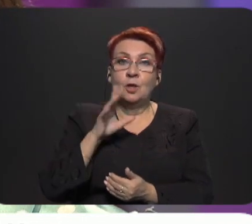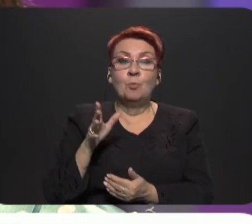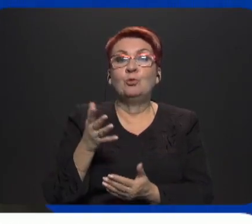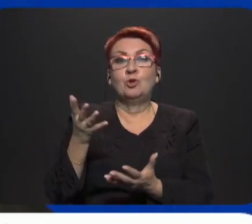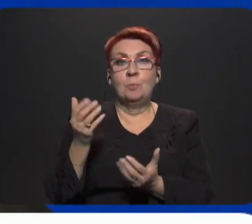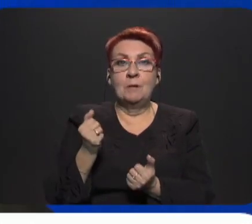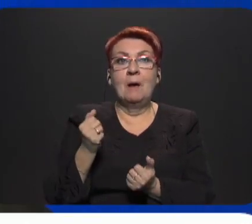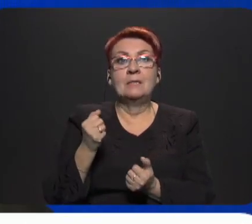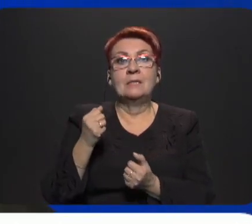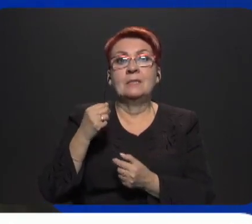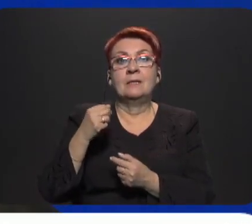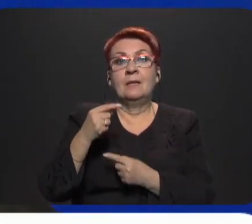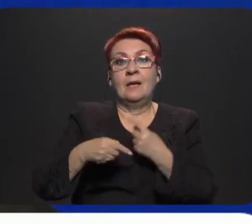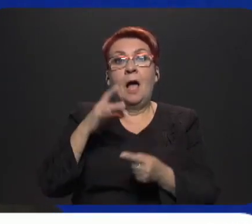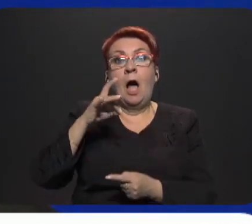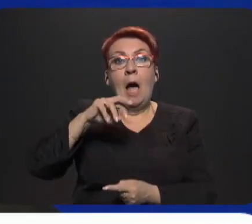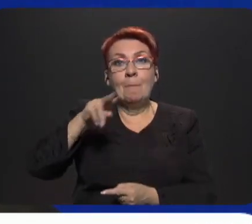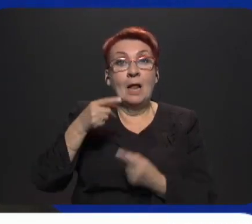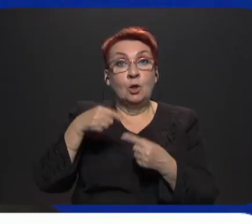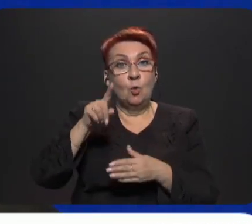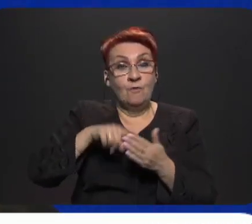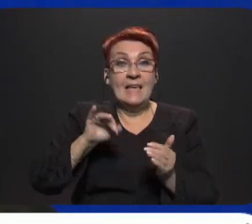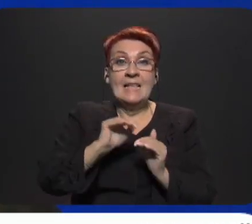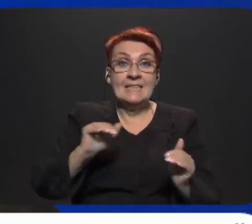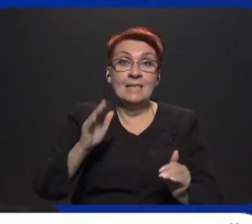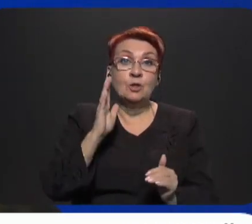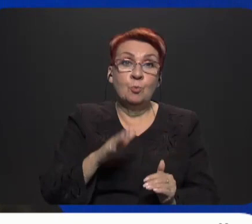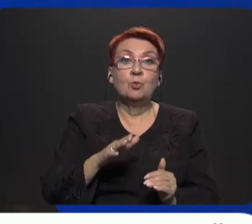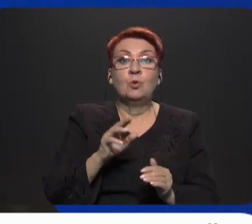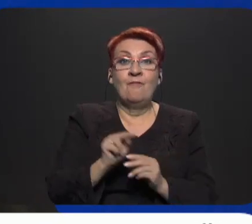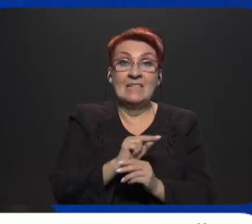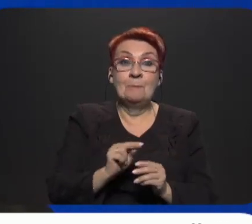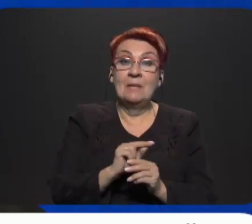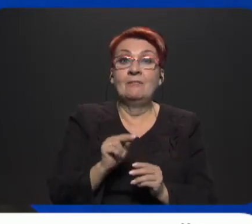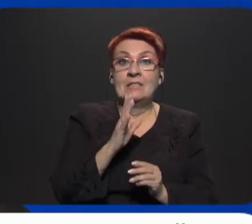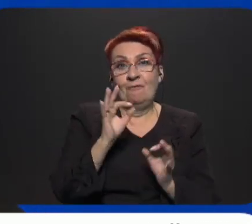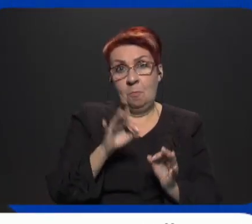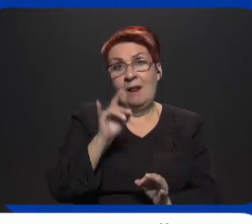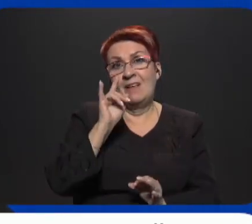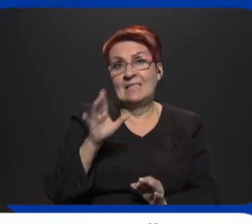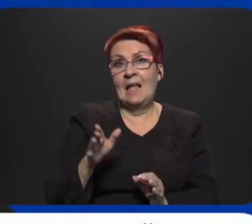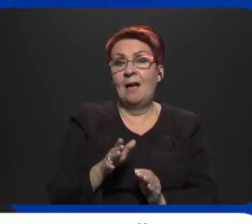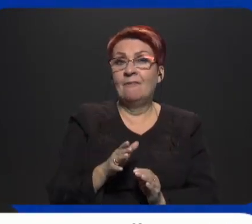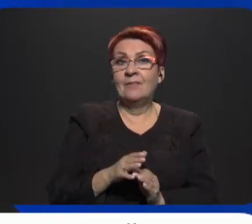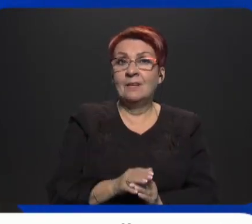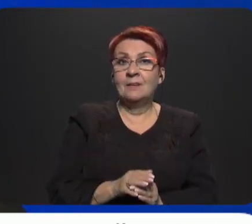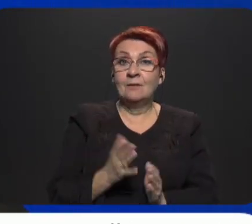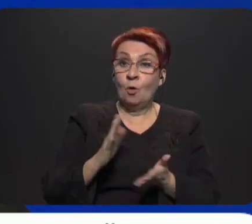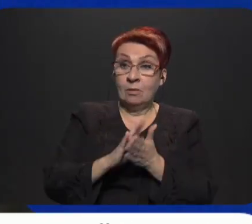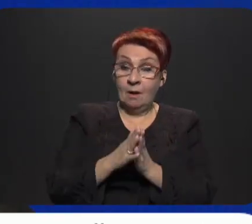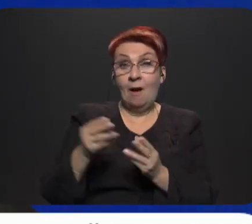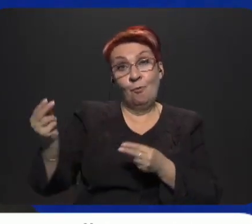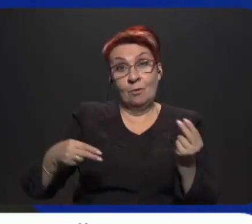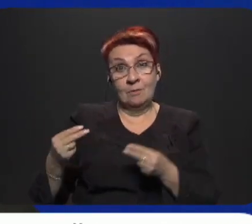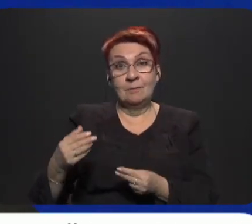обряды другой веры, и твои дети будут воспитываться в православии. Вот если прекрасное такой брачный решение, договор есть,